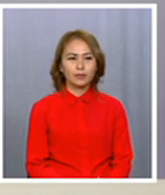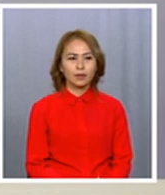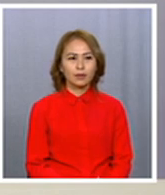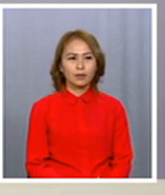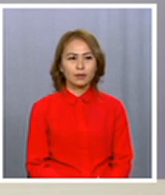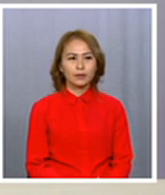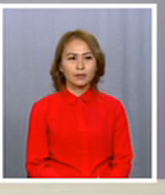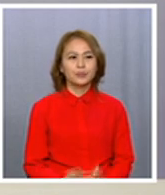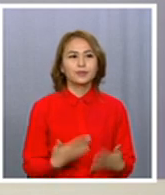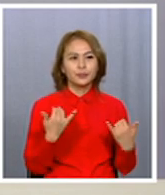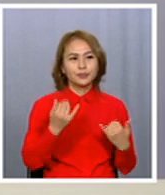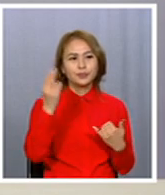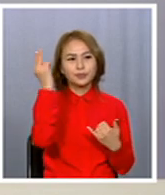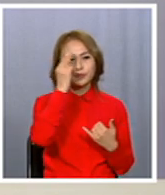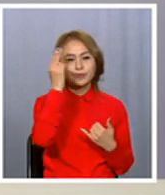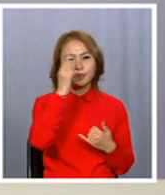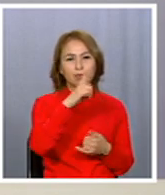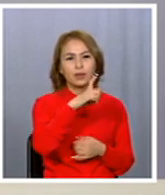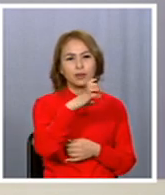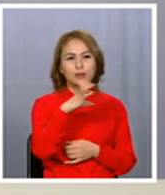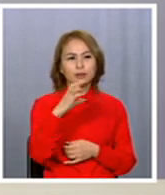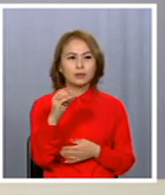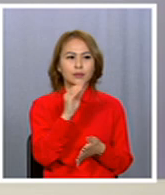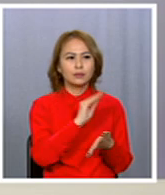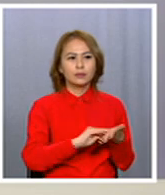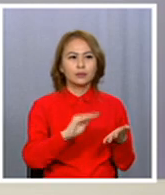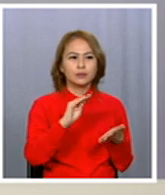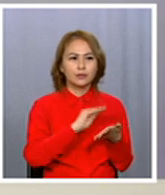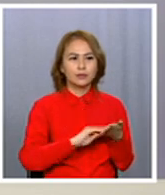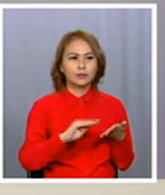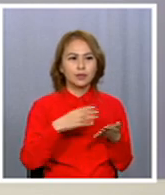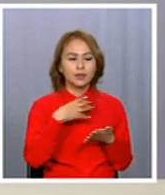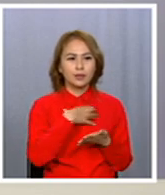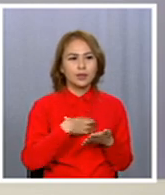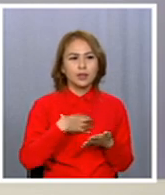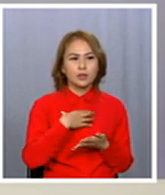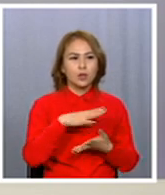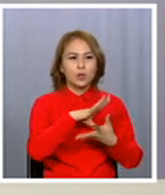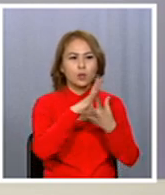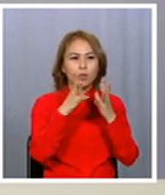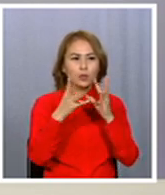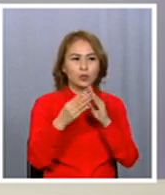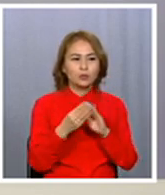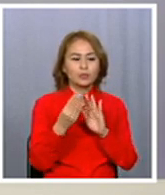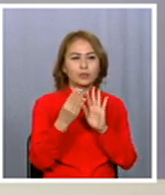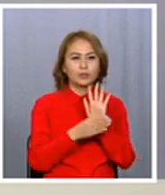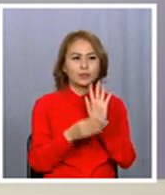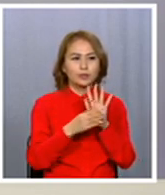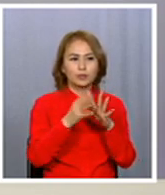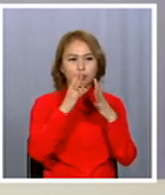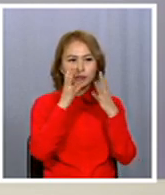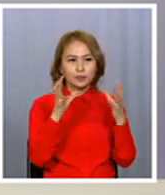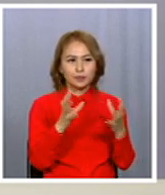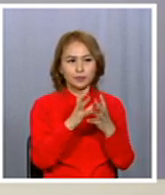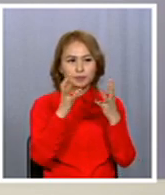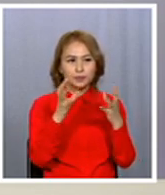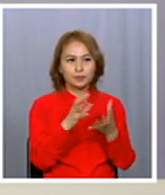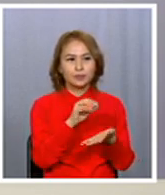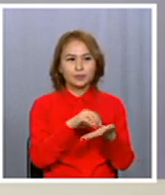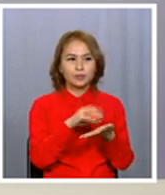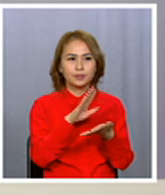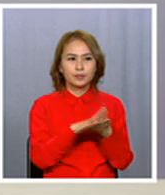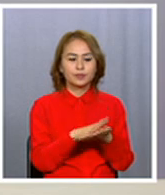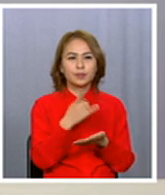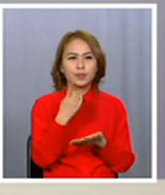Бүгінгі сабақта эссенің кіріспе негізгі қорытынды бөлімдерін сақтай отырып, белгілі